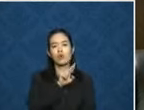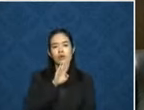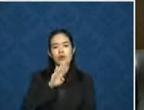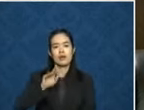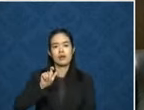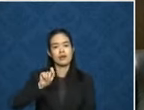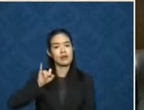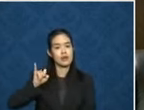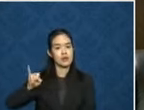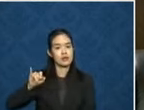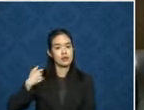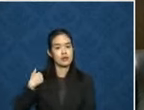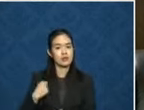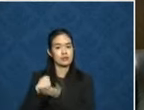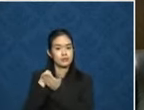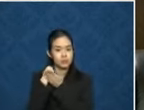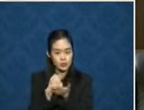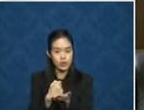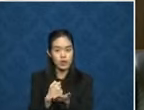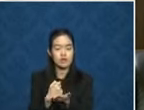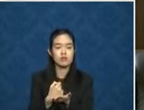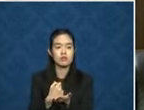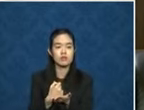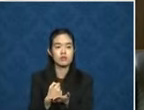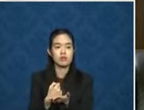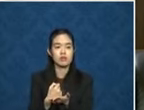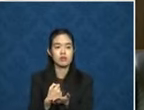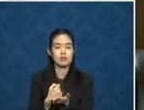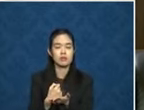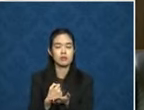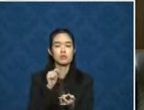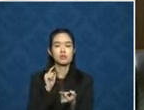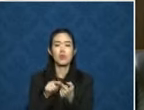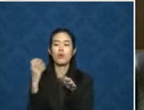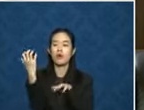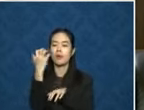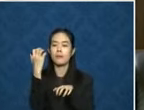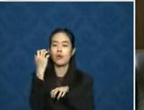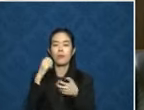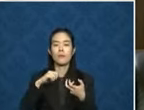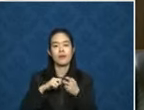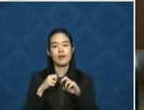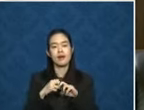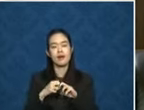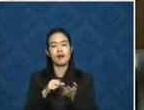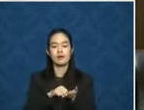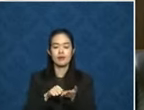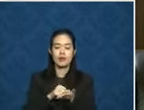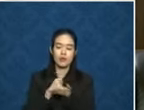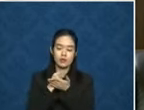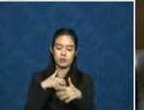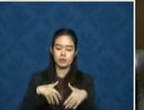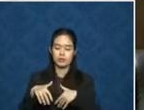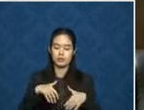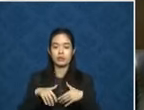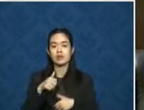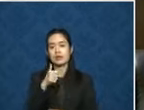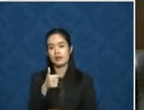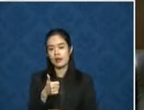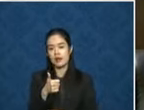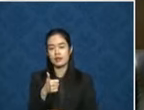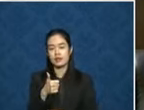เมดิซีนเป็นแพทย์ที่เกิดจากซอฟต์แวร์ในการแก้ไขปัญหาให้กับประชาชนได้อย่าง